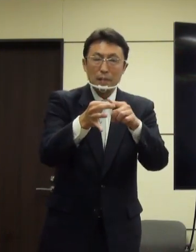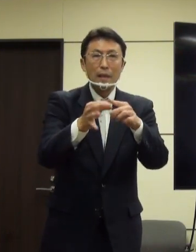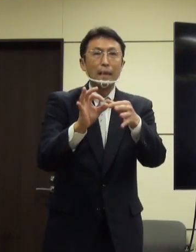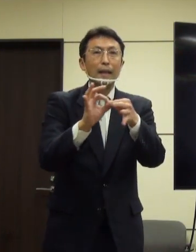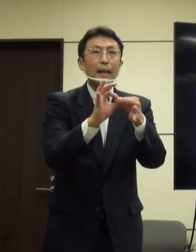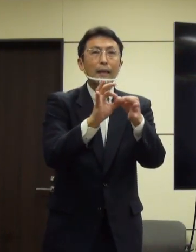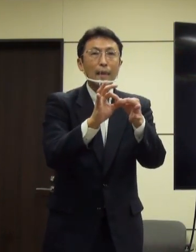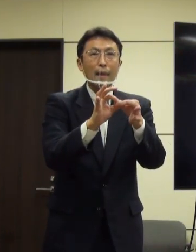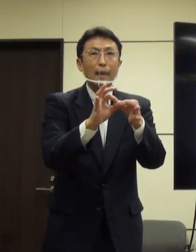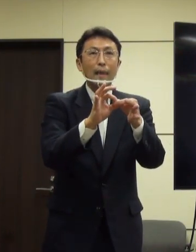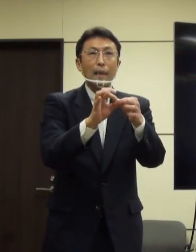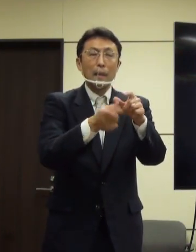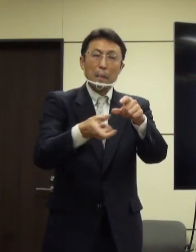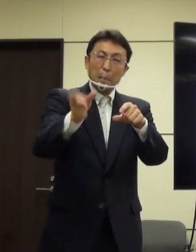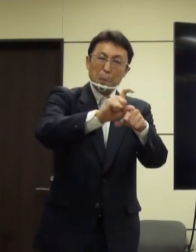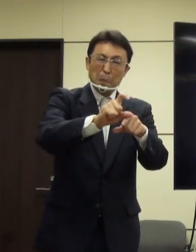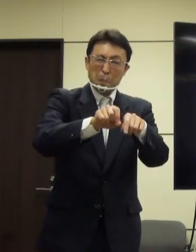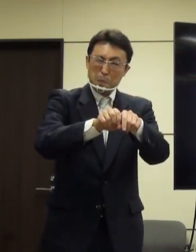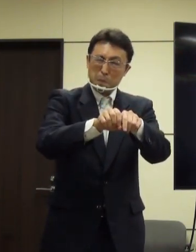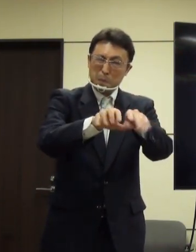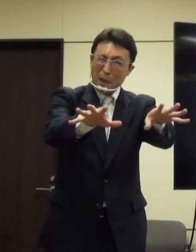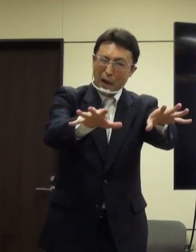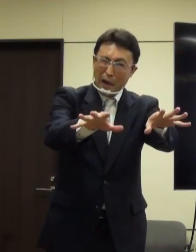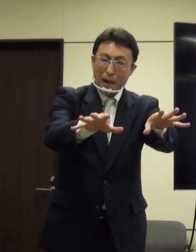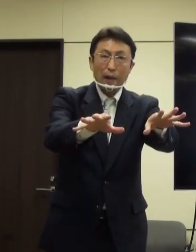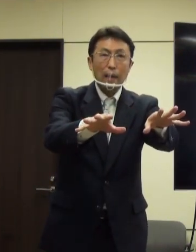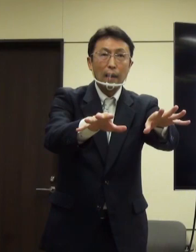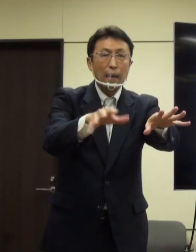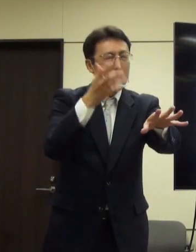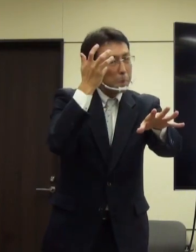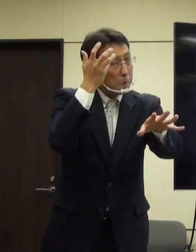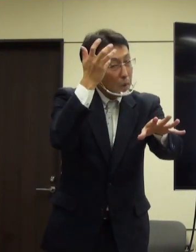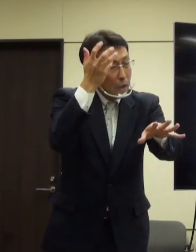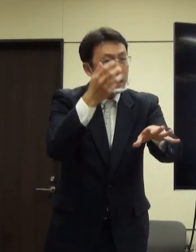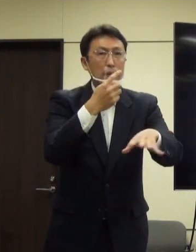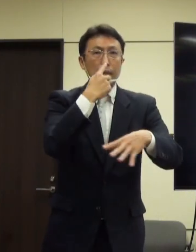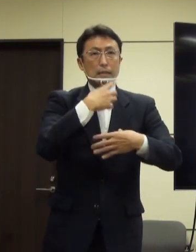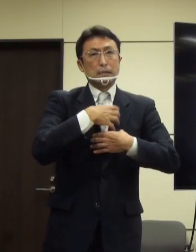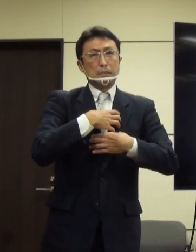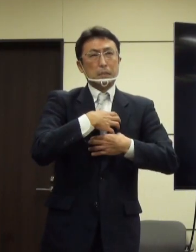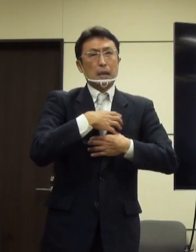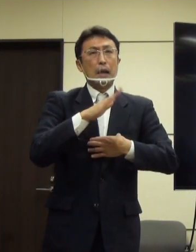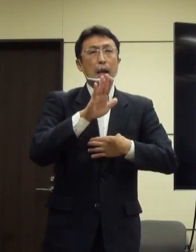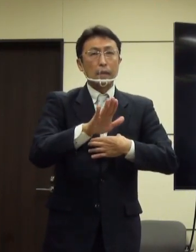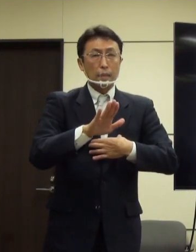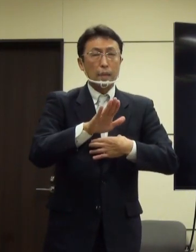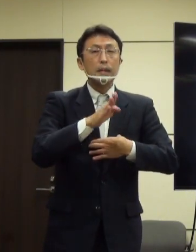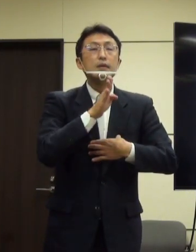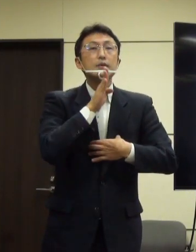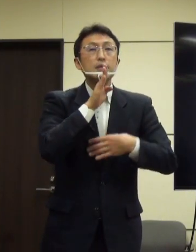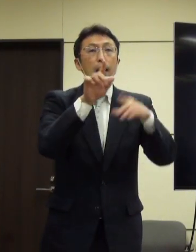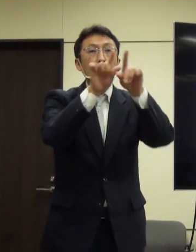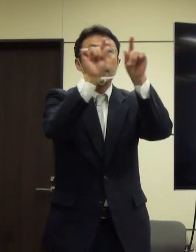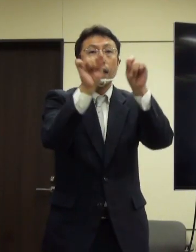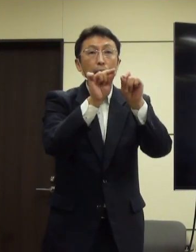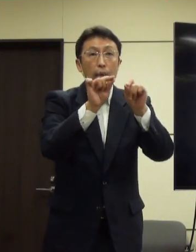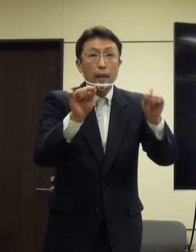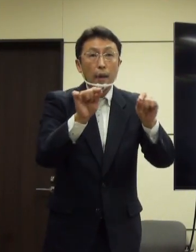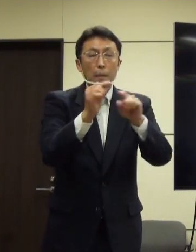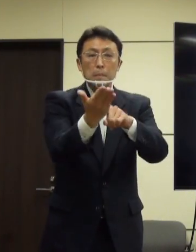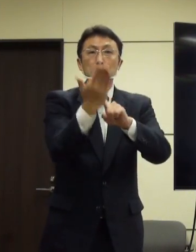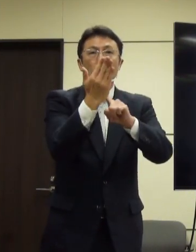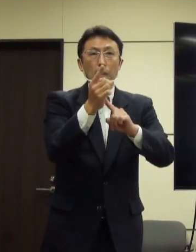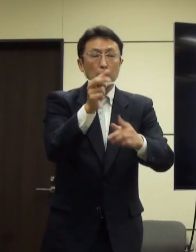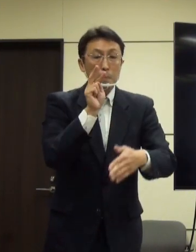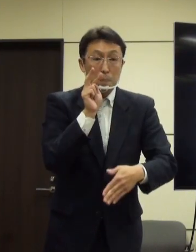この感性がヒロわたっているのではないかという危惧を抱いておりましたが結果としてみればあの偽3名